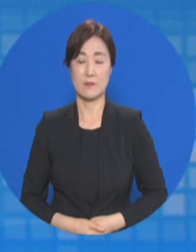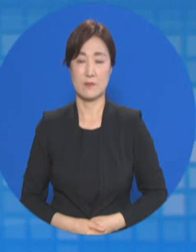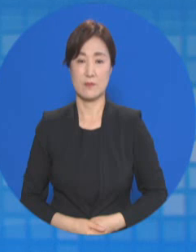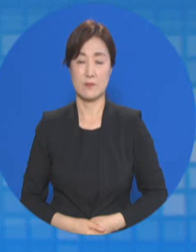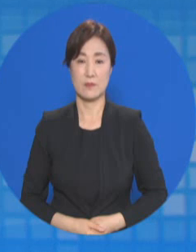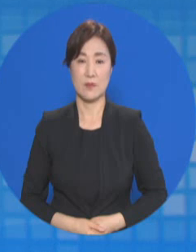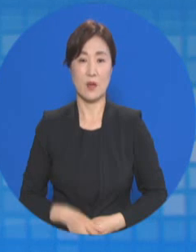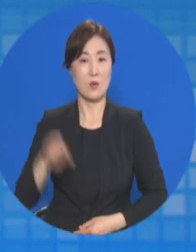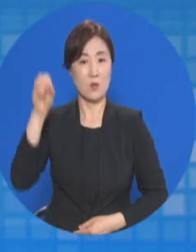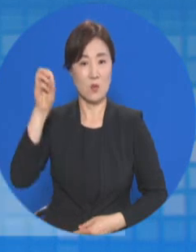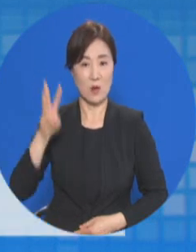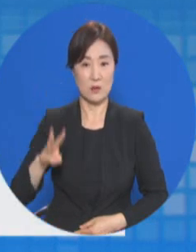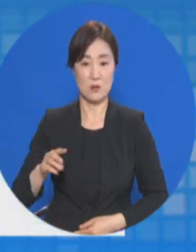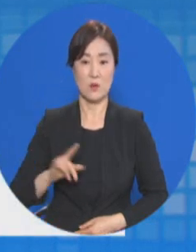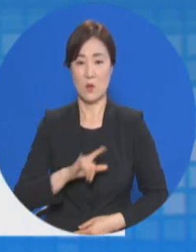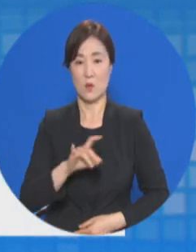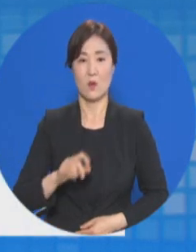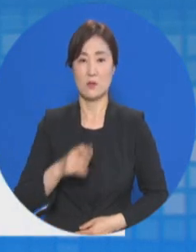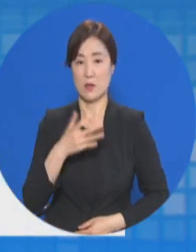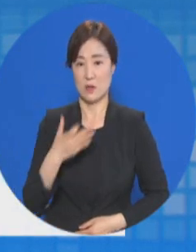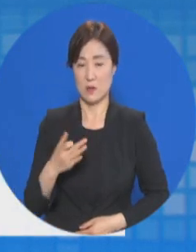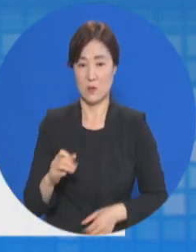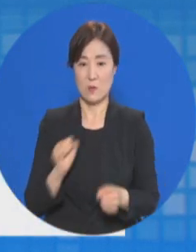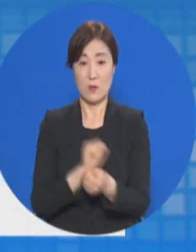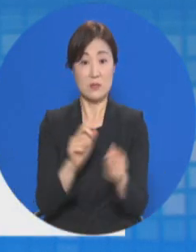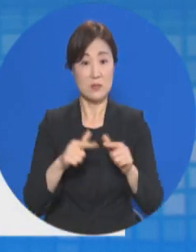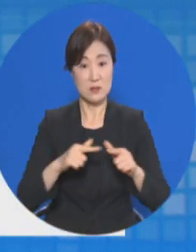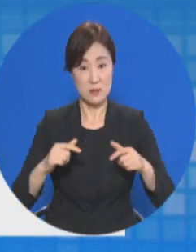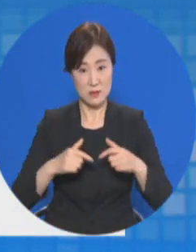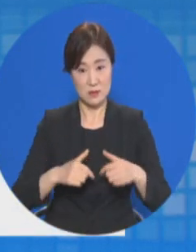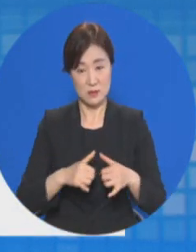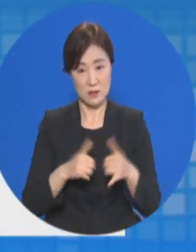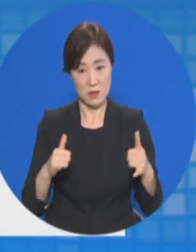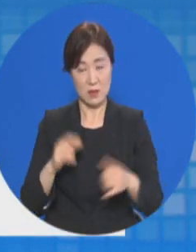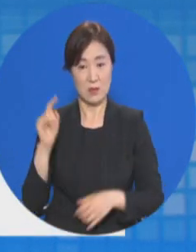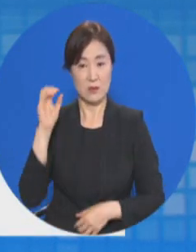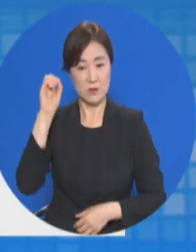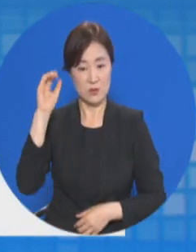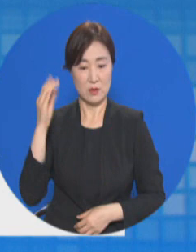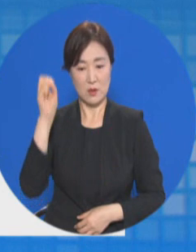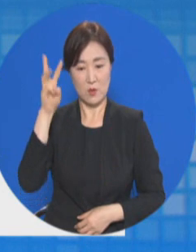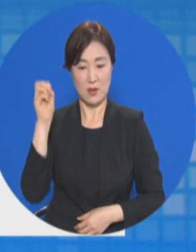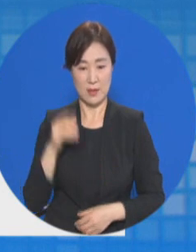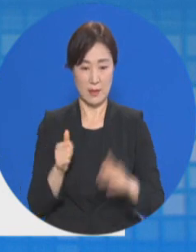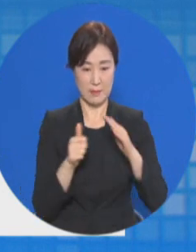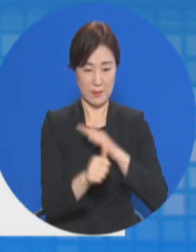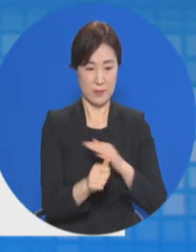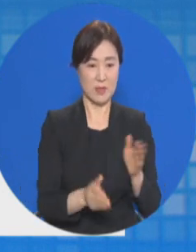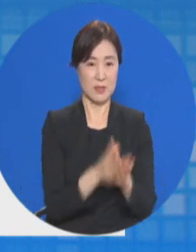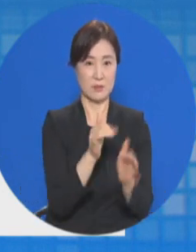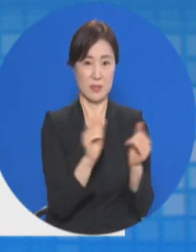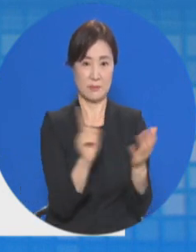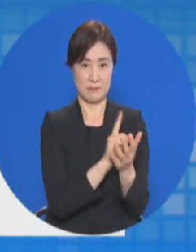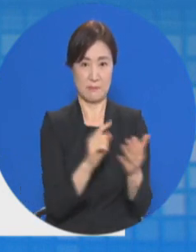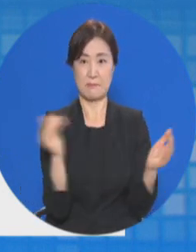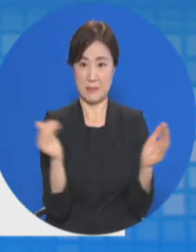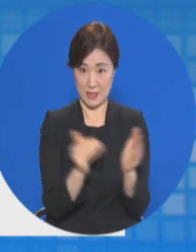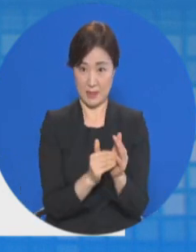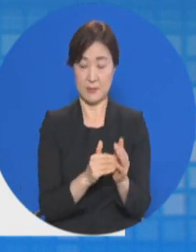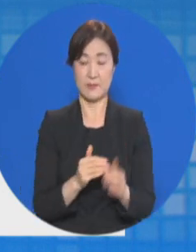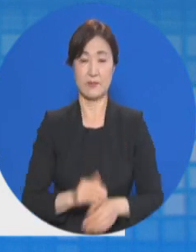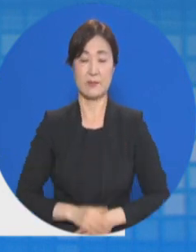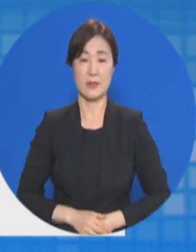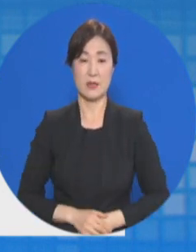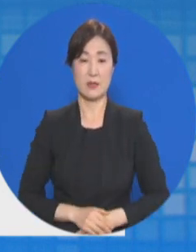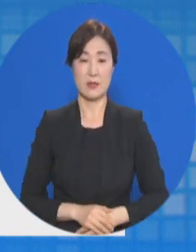네, 광주의 코로나19 확진자가 최근 광양을 방문해 광양 시민과 접촉했던 것으로 알려진 바 있습니다.